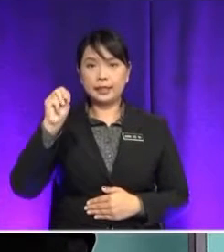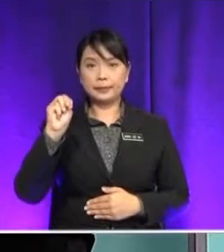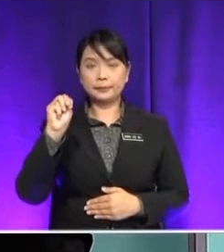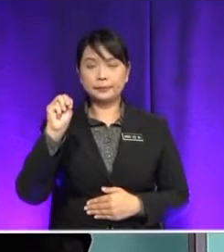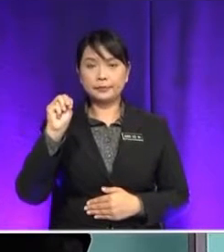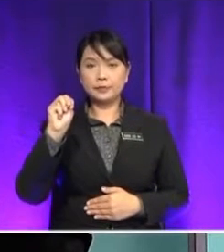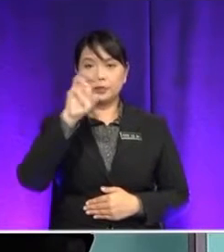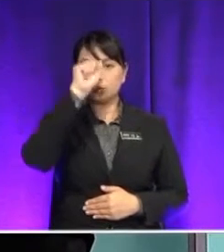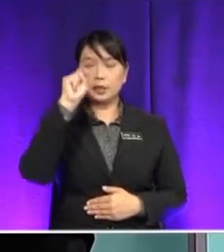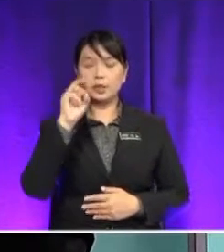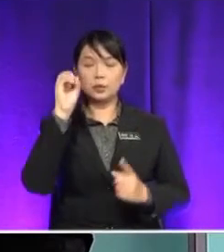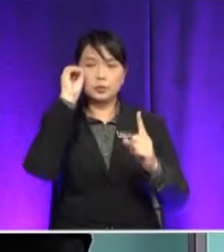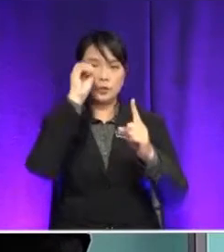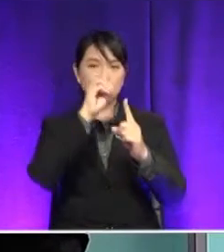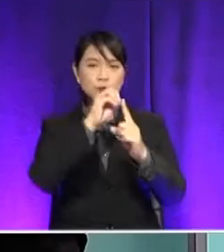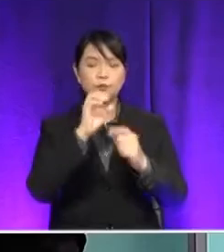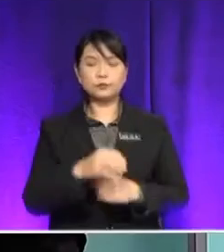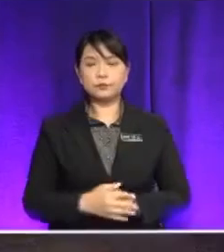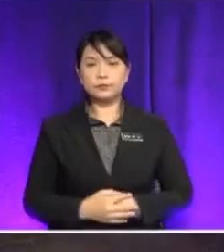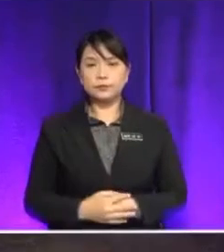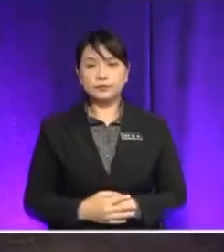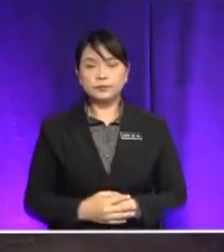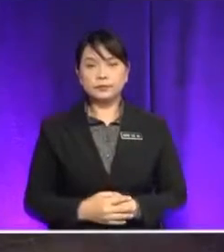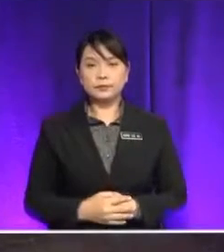objek iya iya